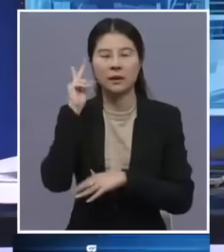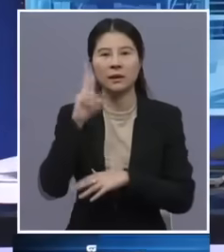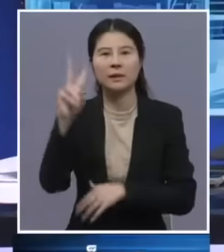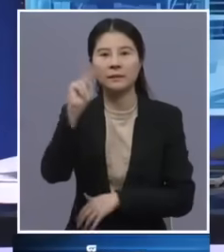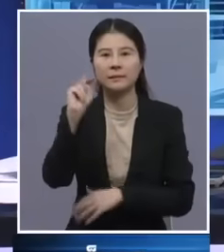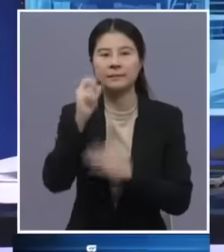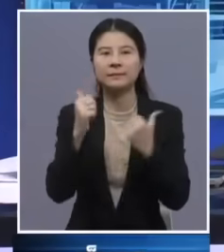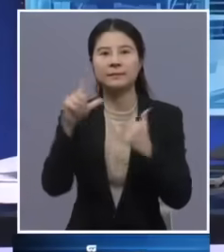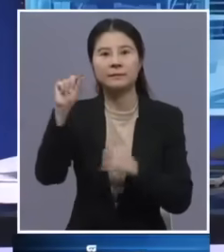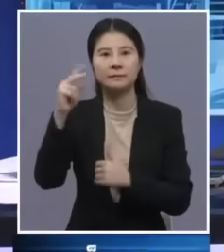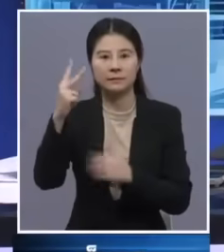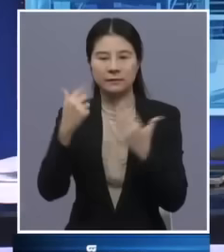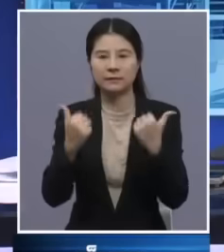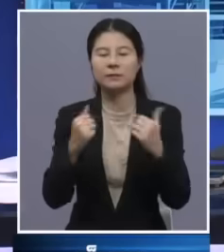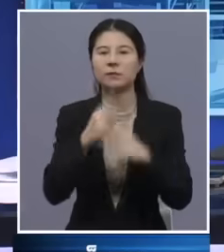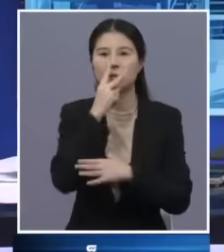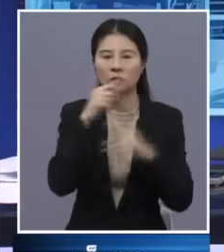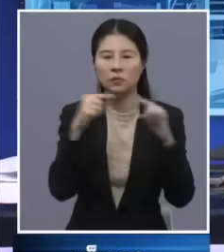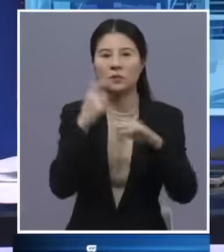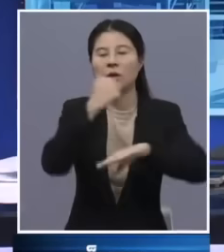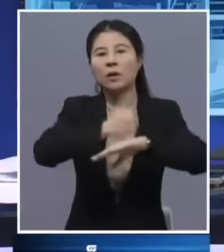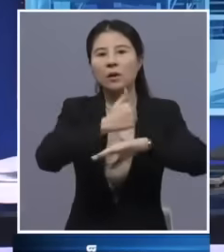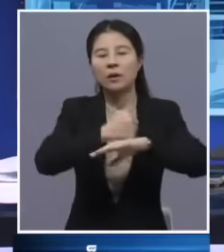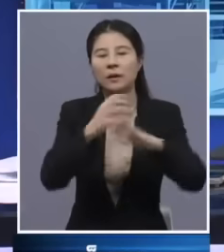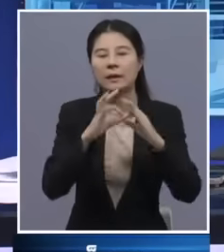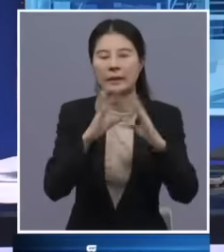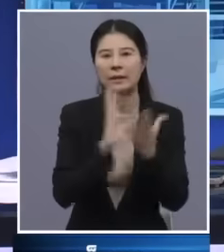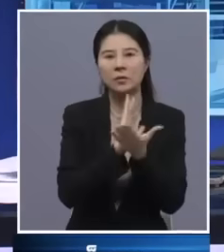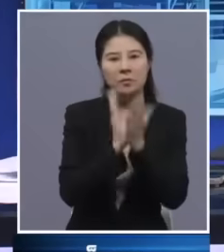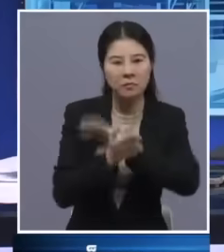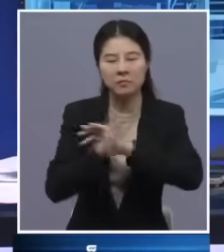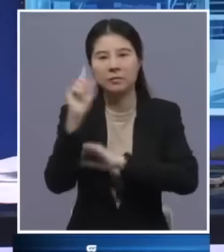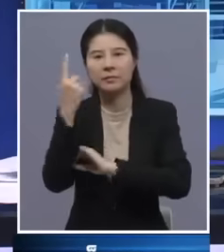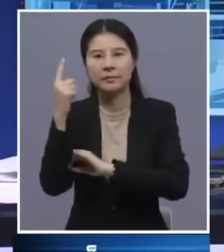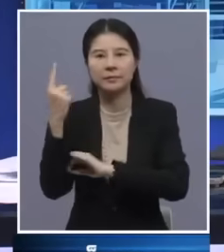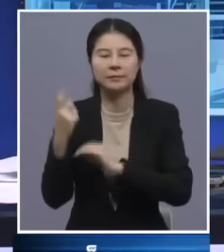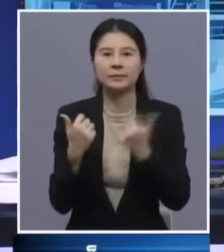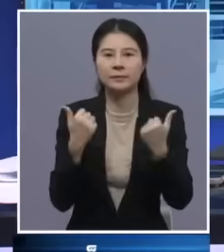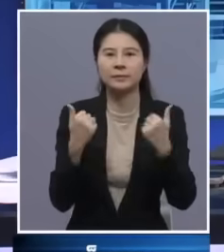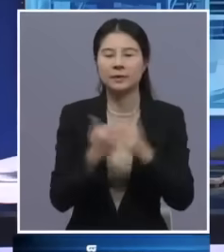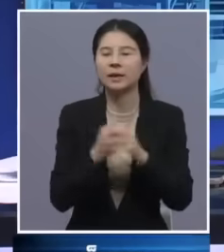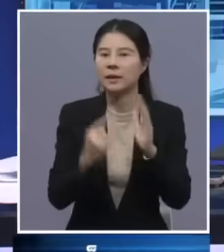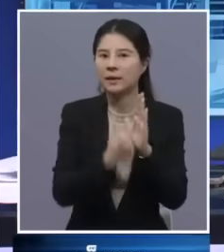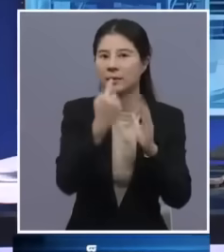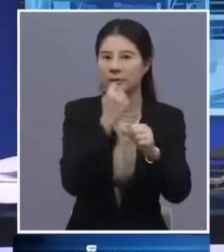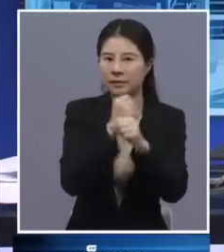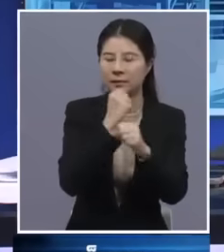กันต่อเบรกนี้จะมาว่ากันด้วยเรื่องของผู้นำแห่งการเปลี่ยนแปลง ครับ ต้องบอกว่าผู้นำเนี่ยตอนนี้หลายวงการนะทั้งวงการการเมืองวงการฟุต